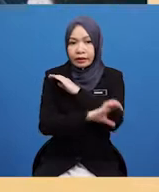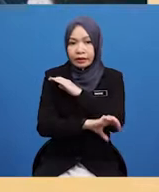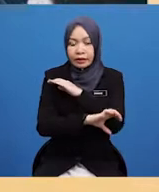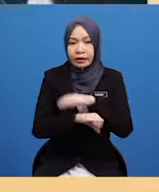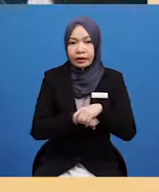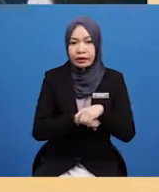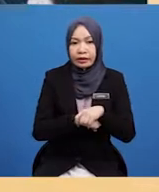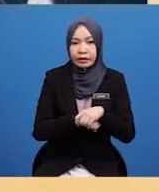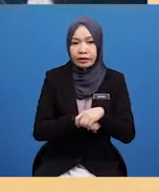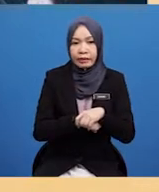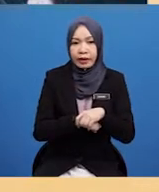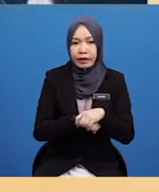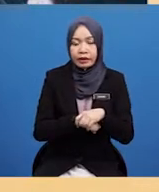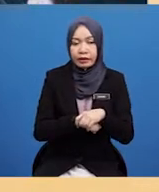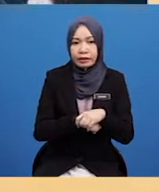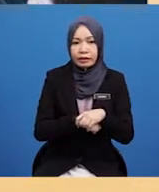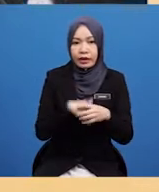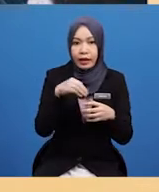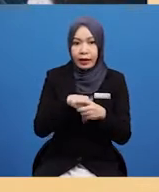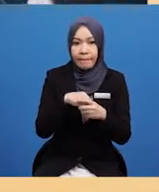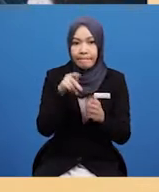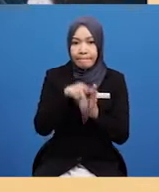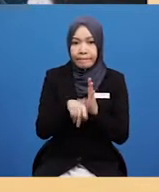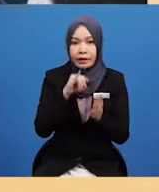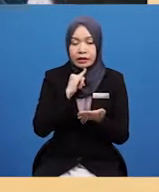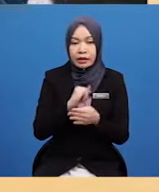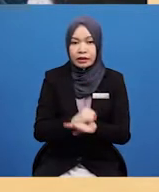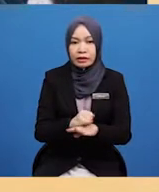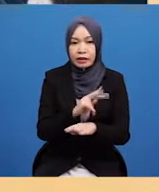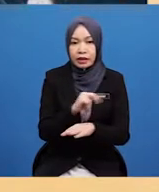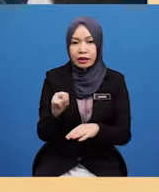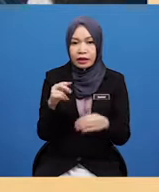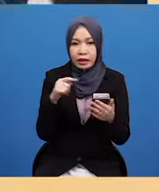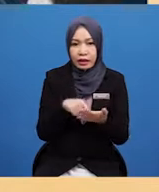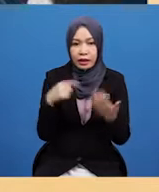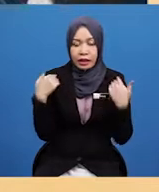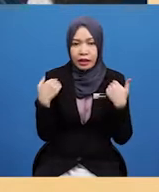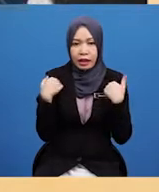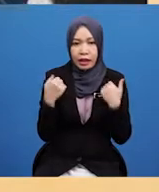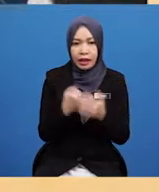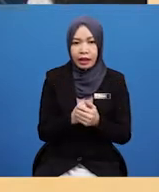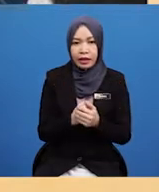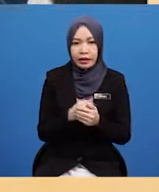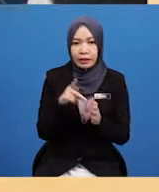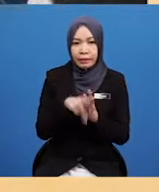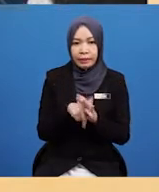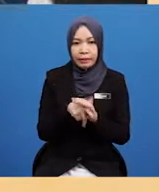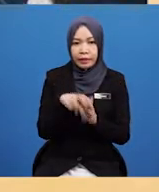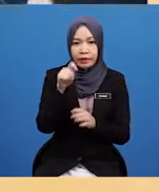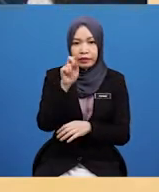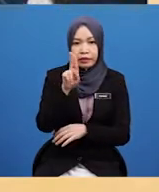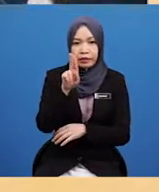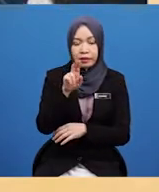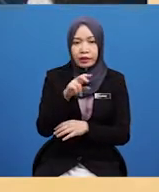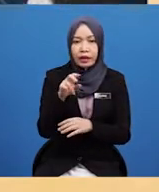Jun 1919. Dalam perjanjian ini telah menetapkan penubuhan Liga Bangsa-Bangsa untuk